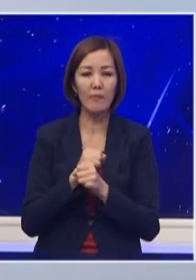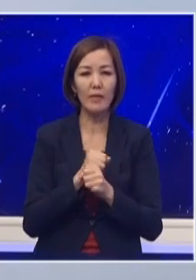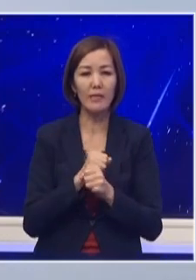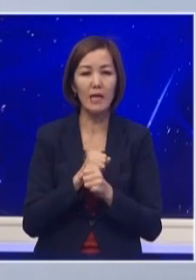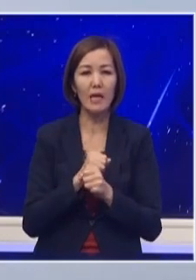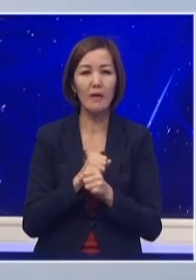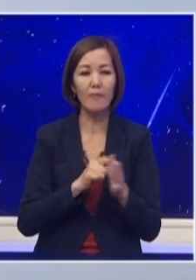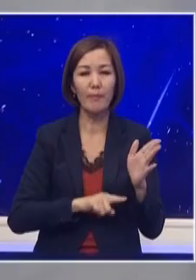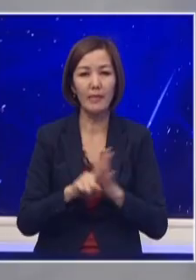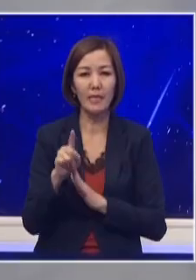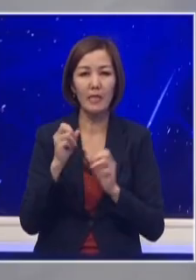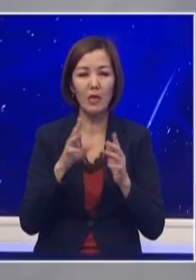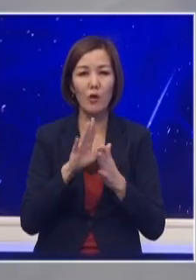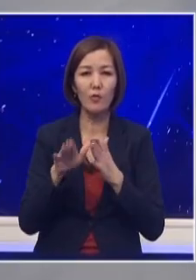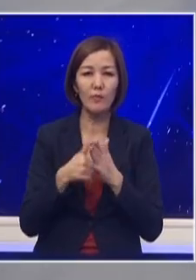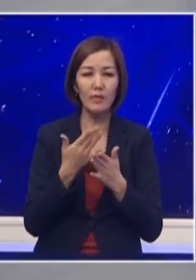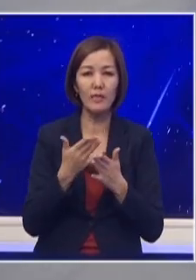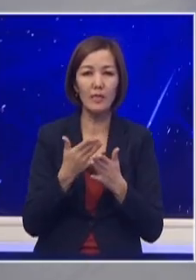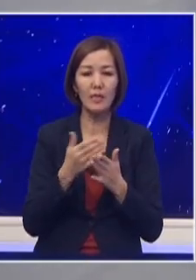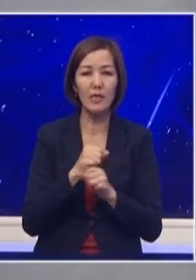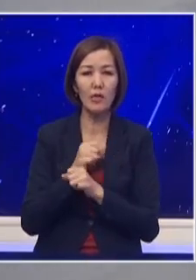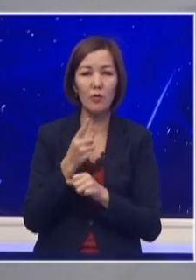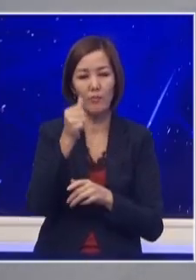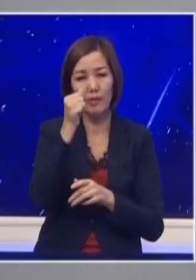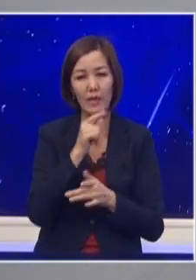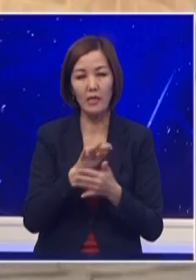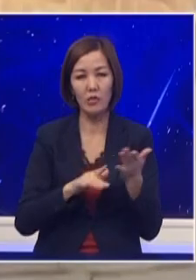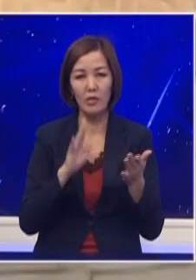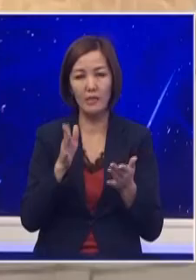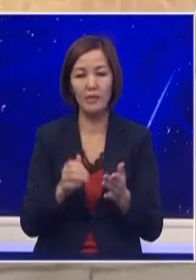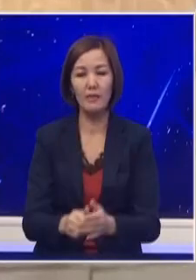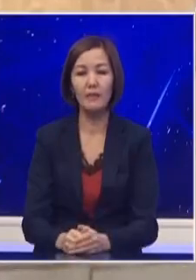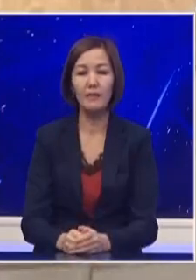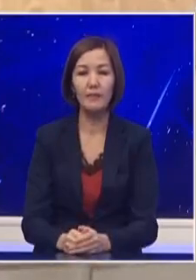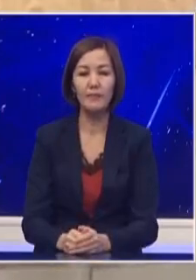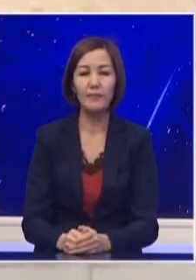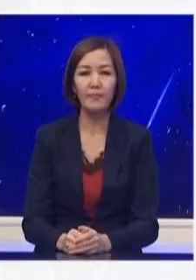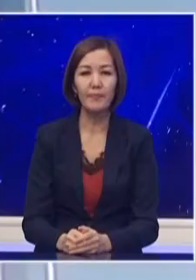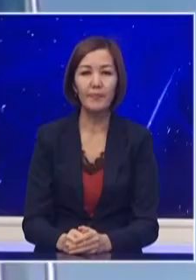Кей облыста қауіпсіздікке байланысты қыстық каникул бір айға дейін созылмақ.